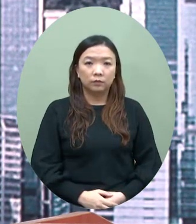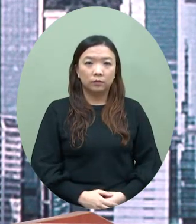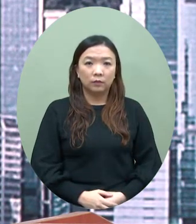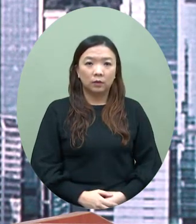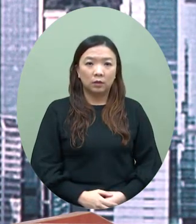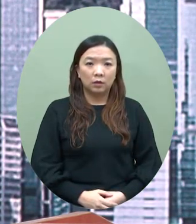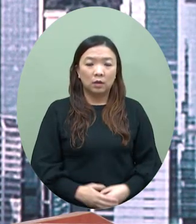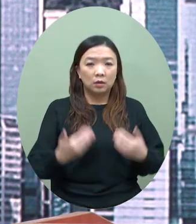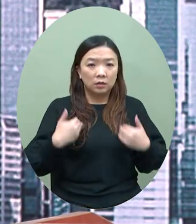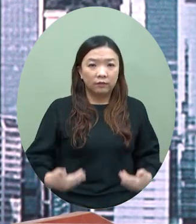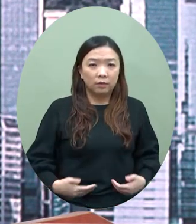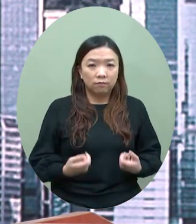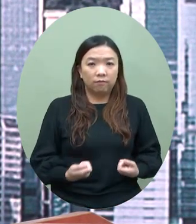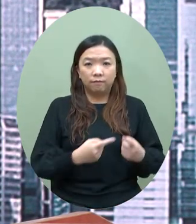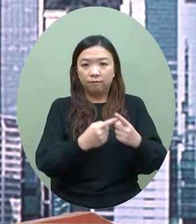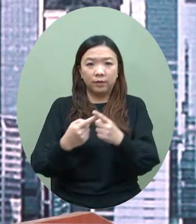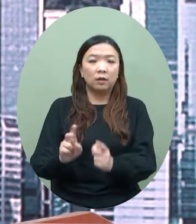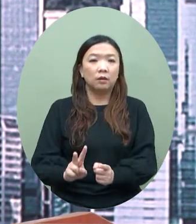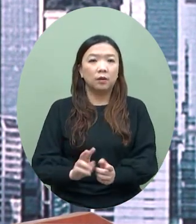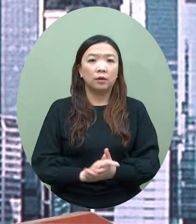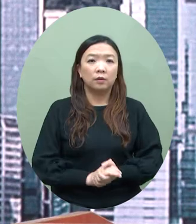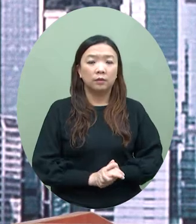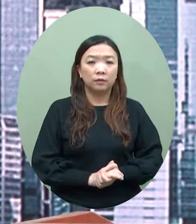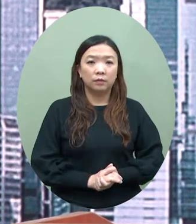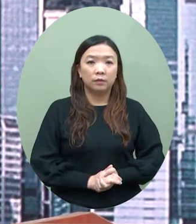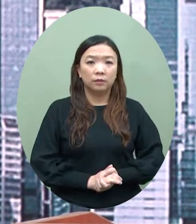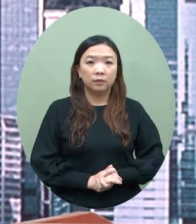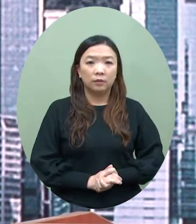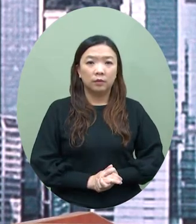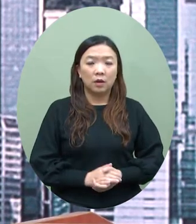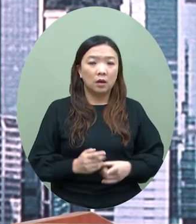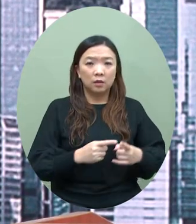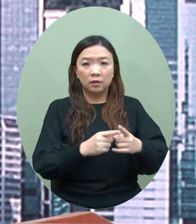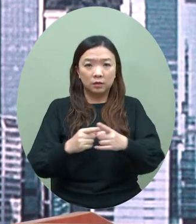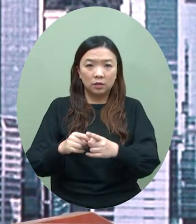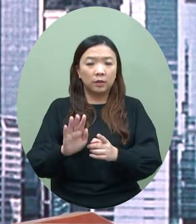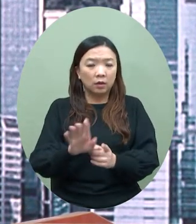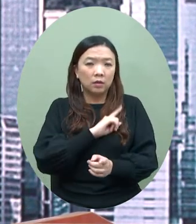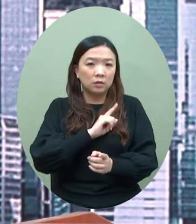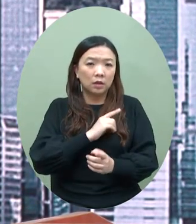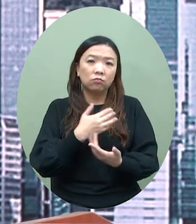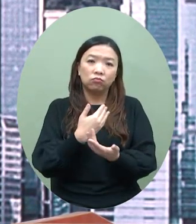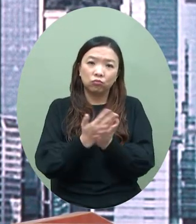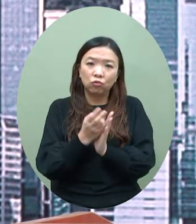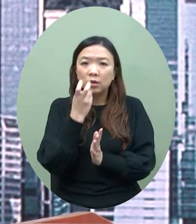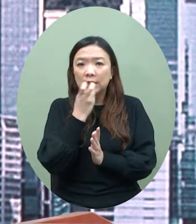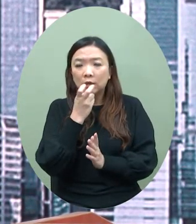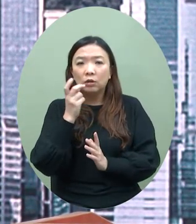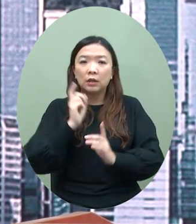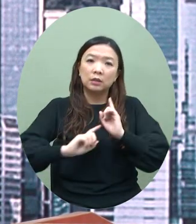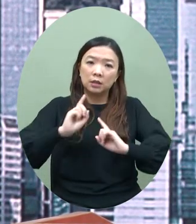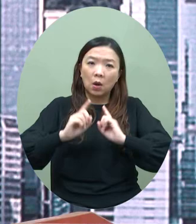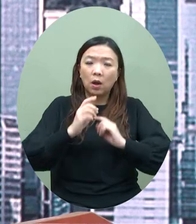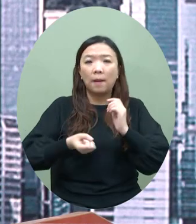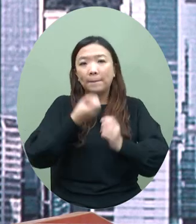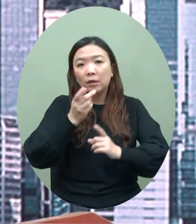的身份，所以市民本身他所有的言論自由、表達自由，這